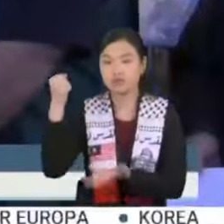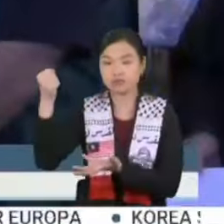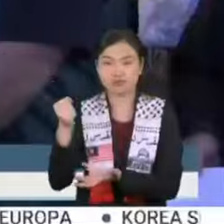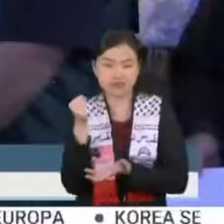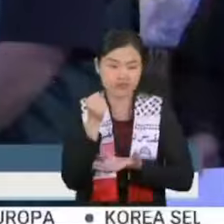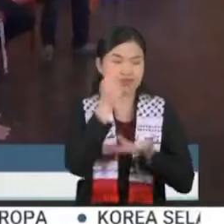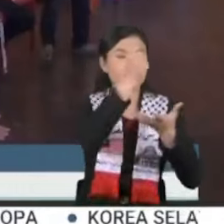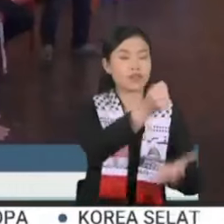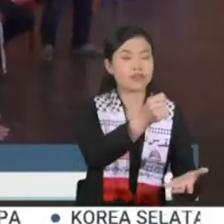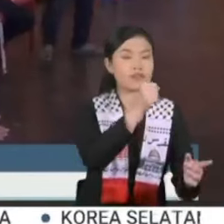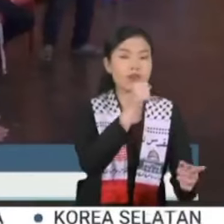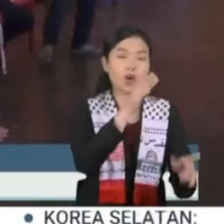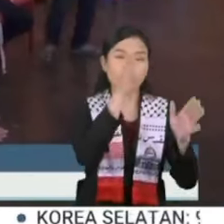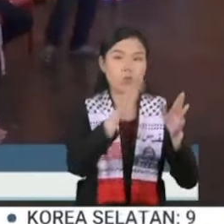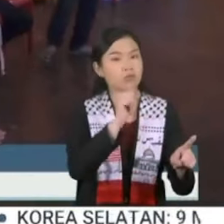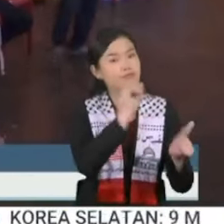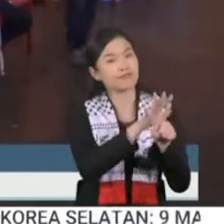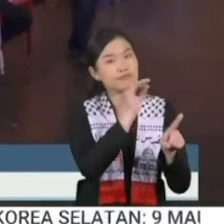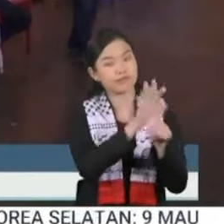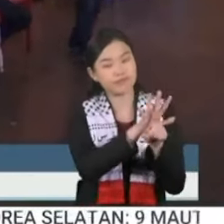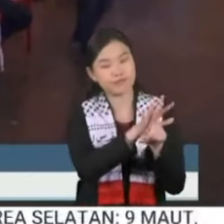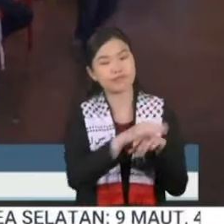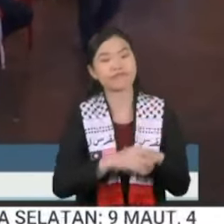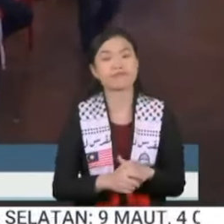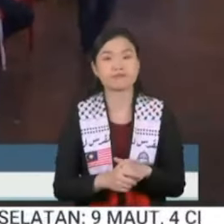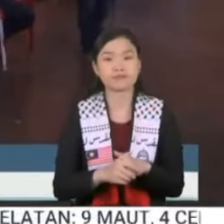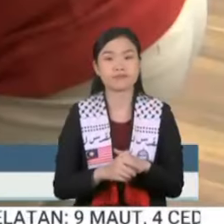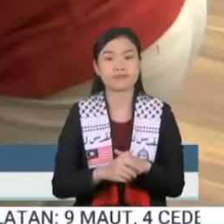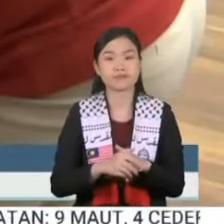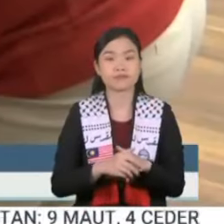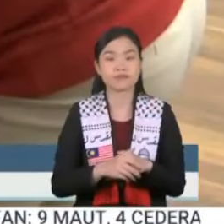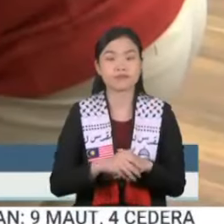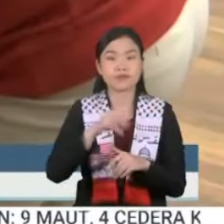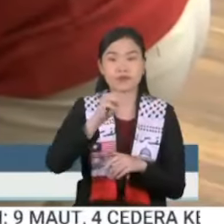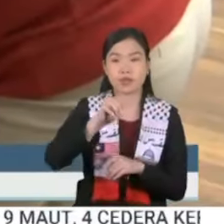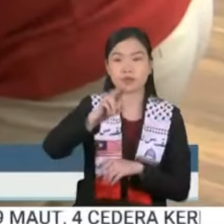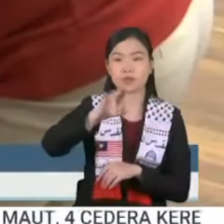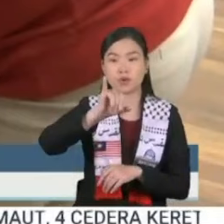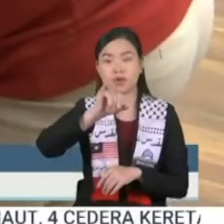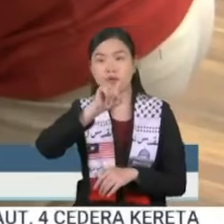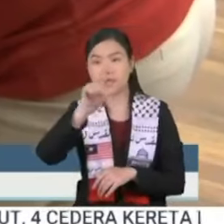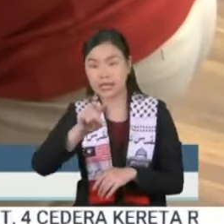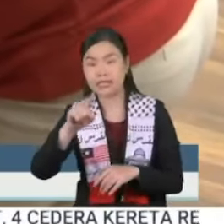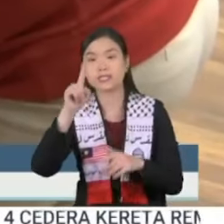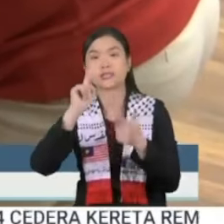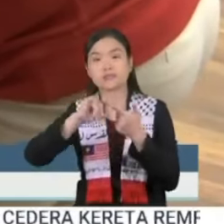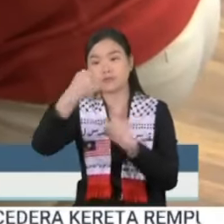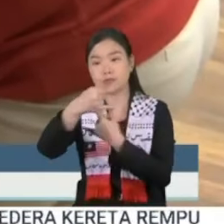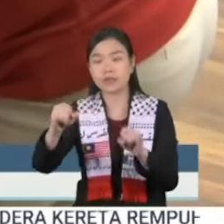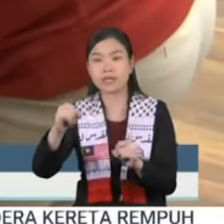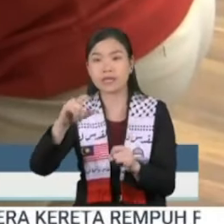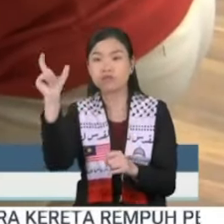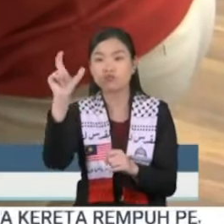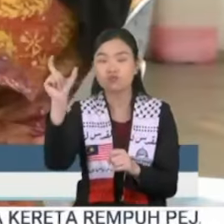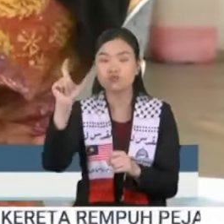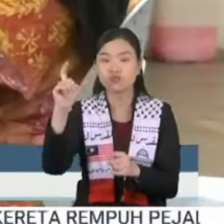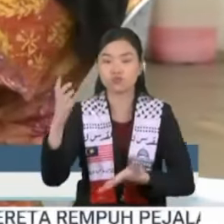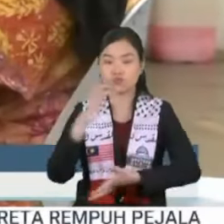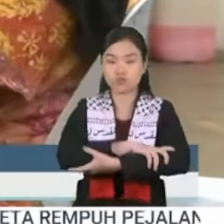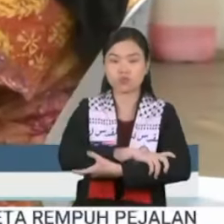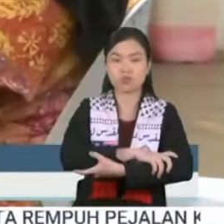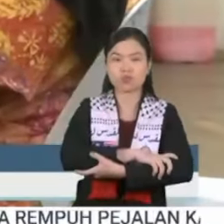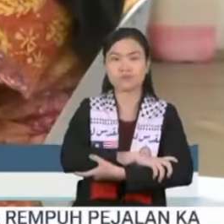ditimpa musibah lain selain banjir. Sehubungan itu, MUIS dan Jabatan Hal Ehwal Agama Islam Negeri Sabah Jahins bekerjasama